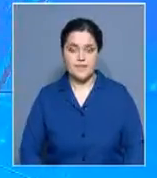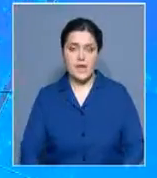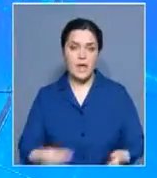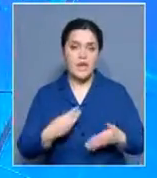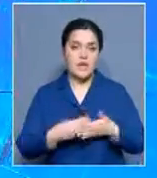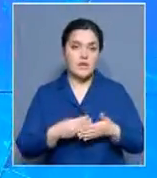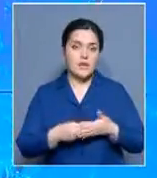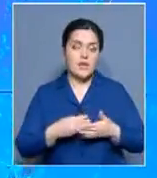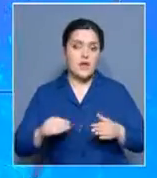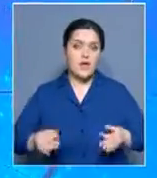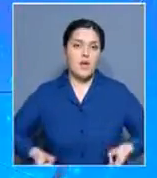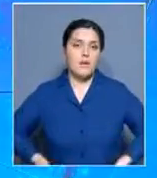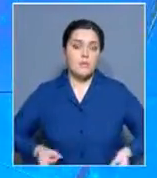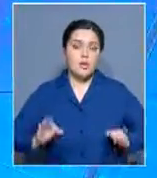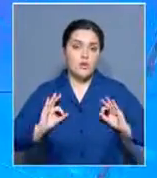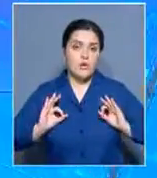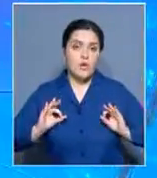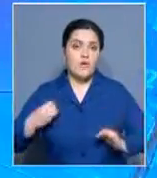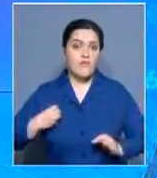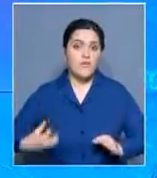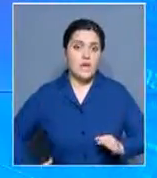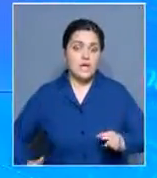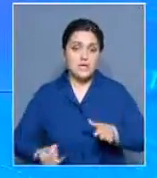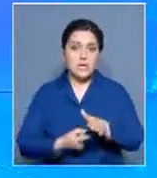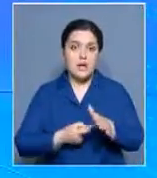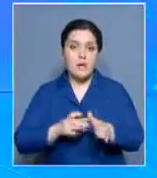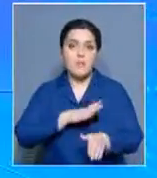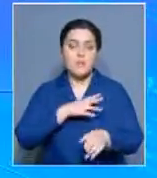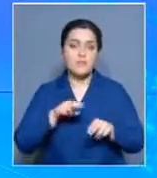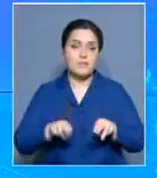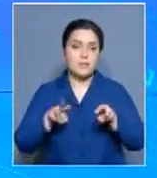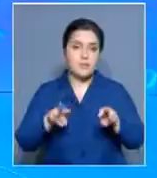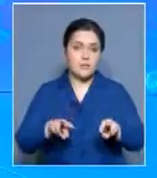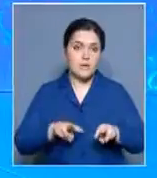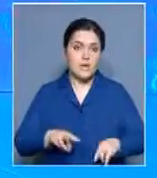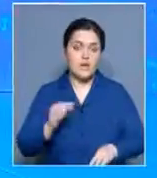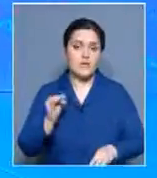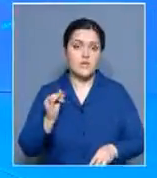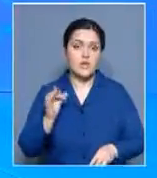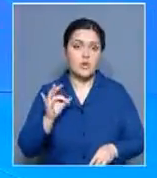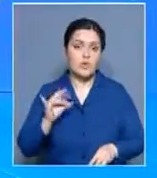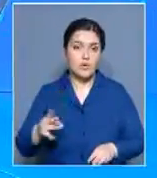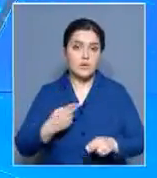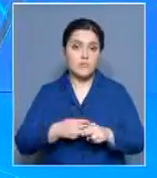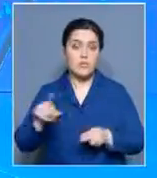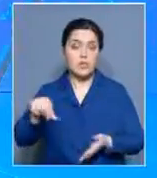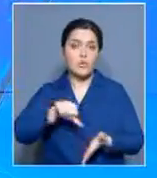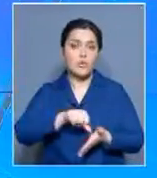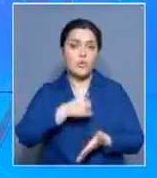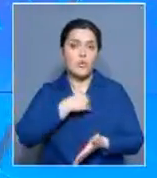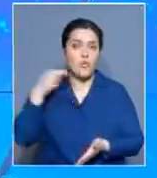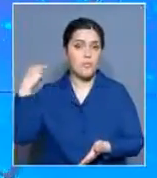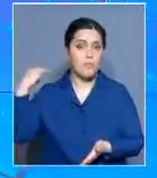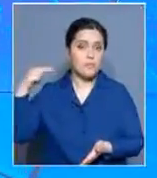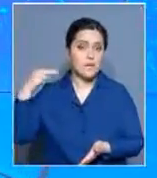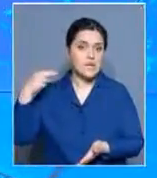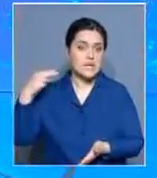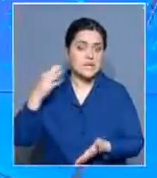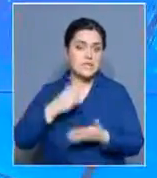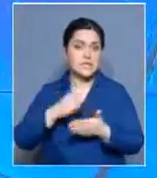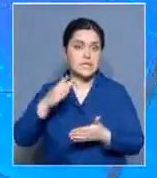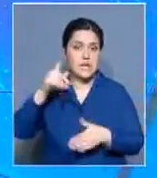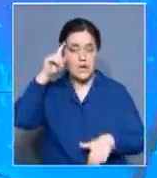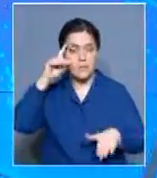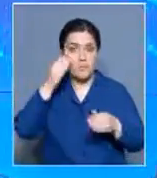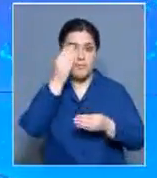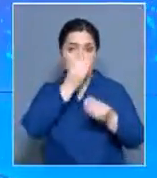Финансовая прокуратура Франции открыла расследование против бывшего премьер-министра Франсуа Фийона. Кандидата в президенты от республиканцев подозревают